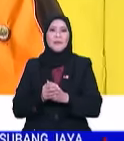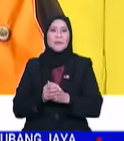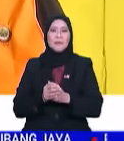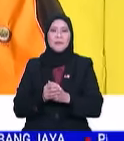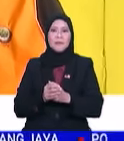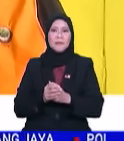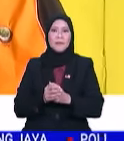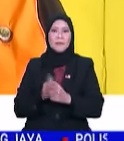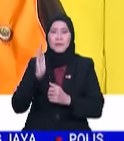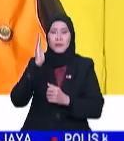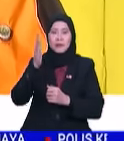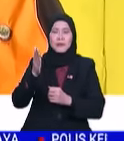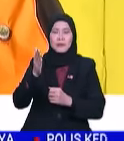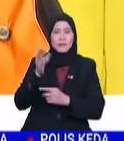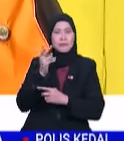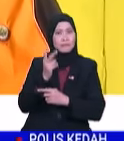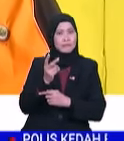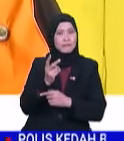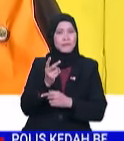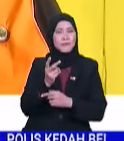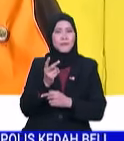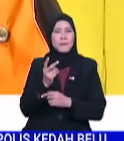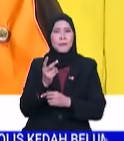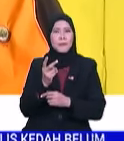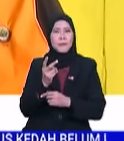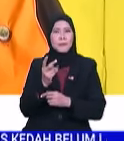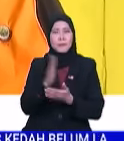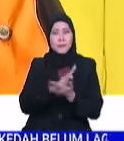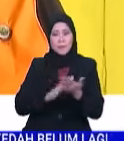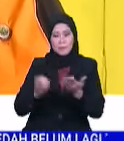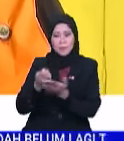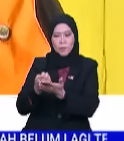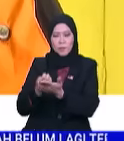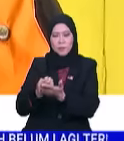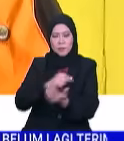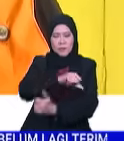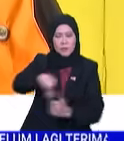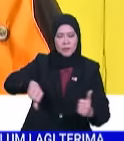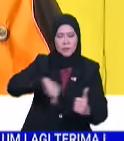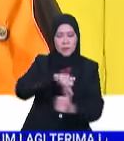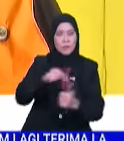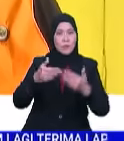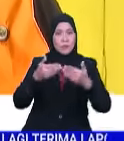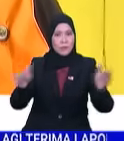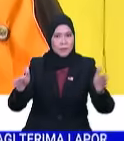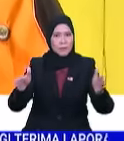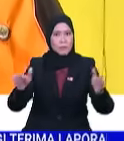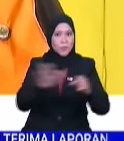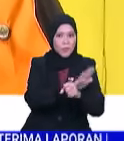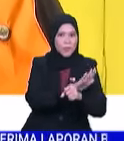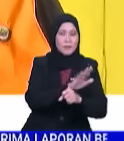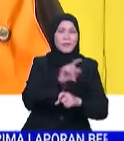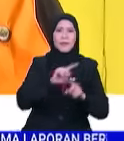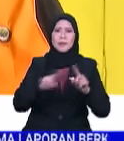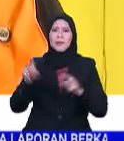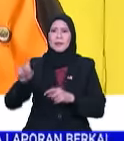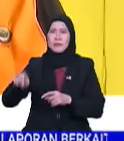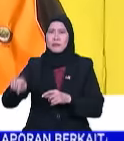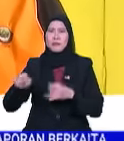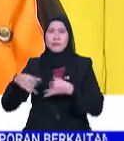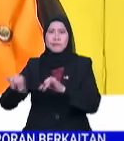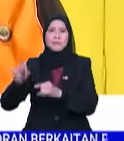lagi kita nampak kerana walaupun sektor ekonomi dan juga sosial dibuka sepenuhnya, tetapi terdapat lagi keperluan